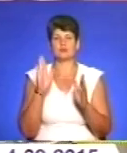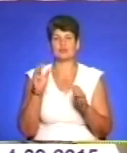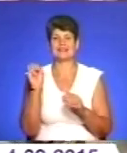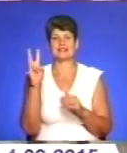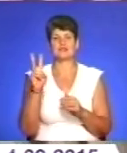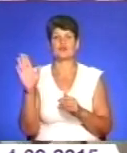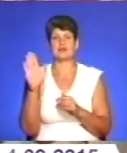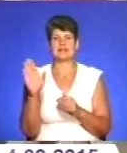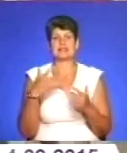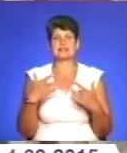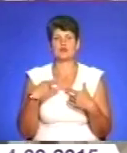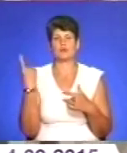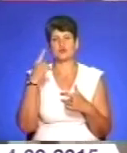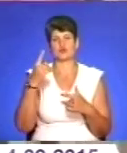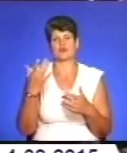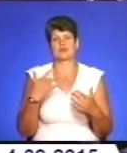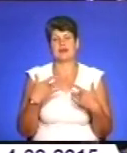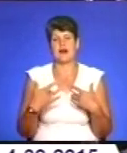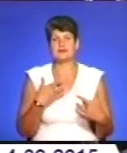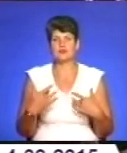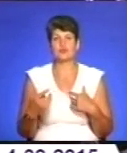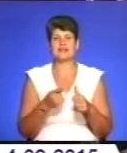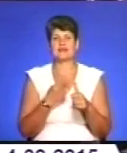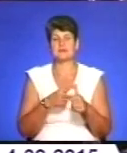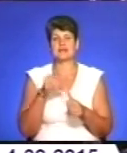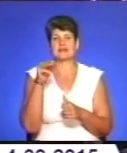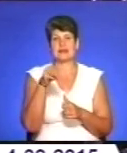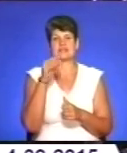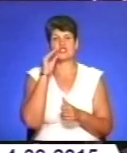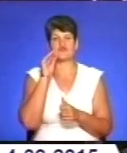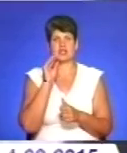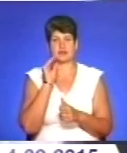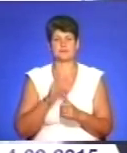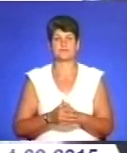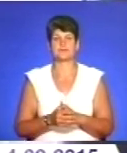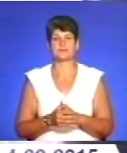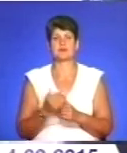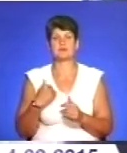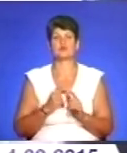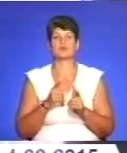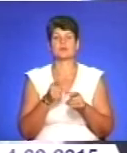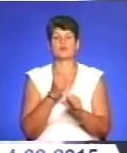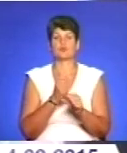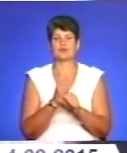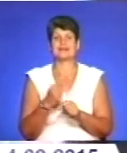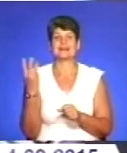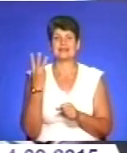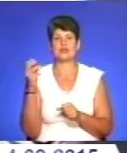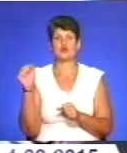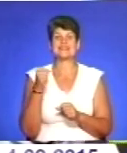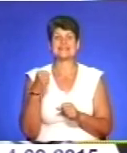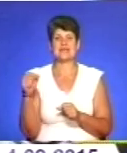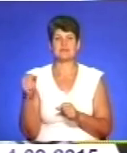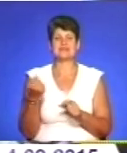сцені обласного академічного драматичного театру імені Тараса Шевченка. Приступили ми до роботи 3 серпня,